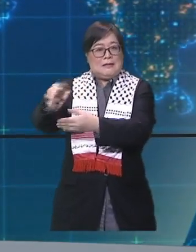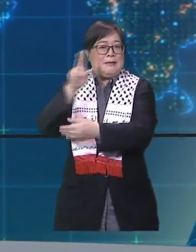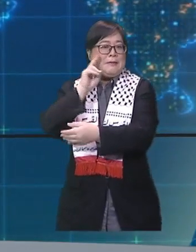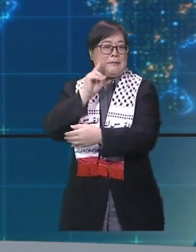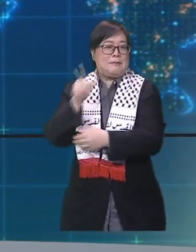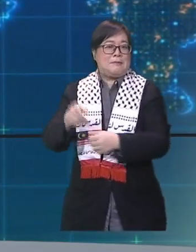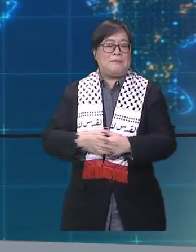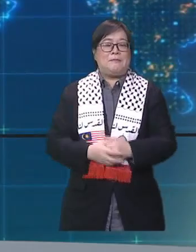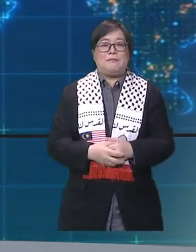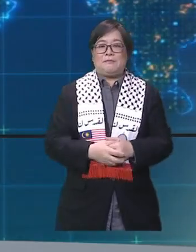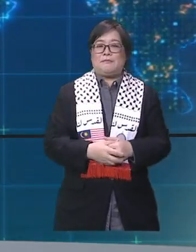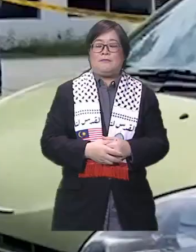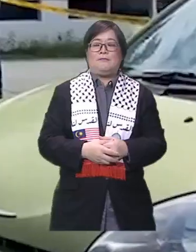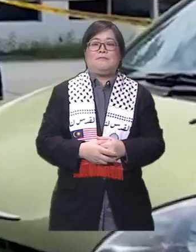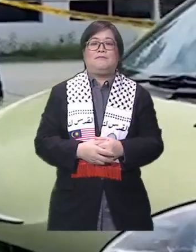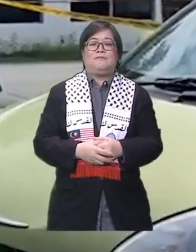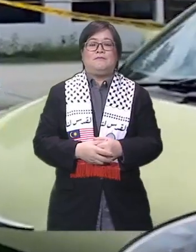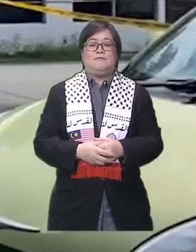lokasi